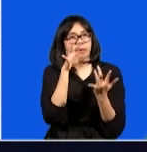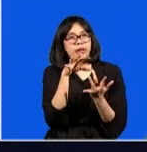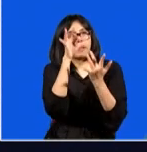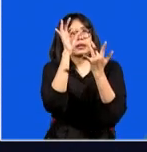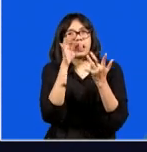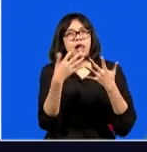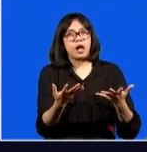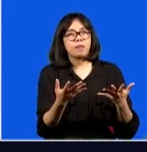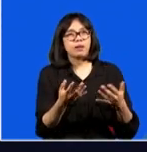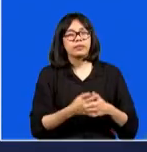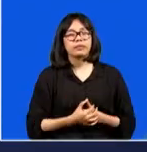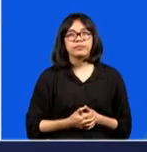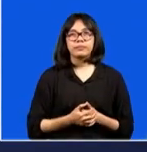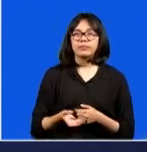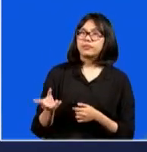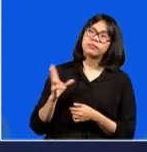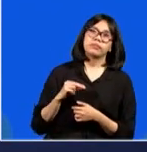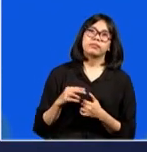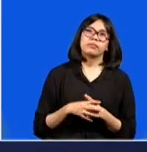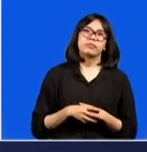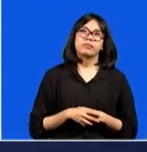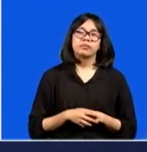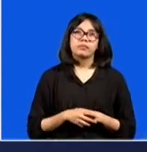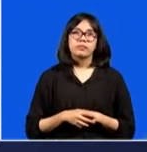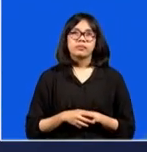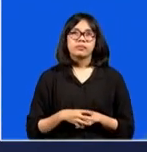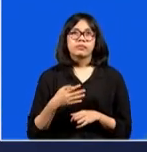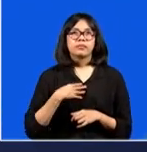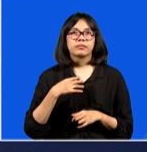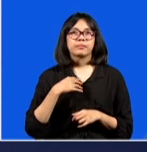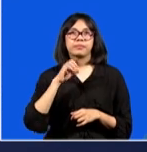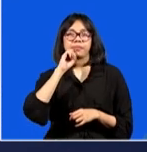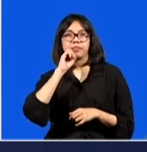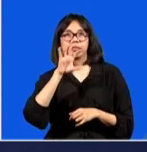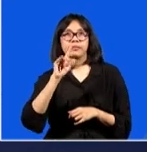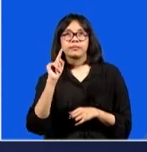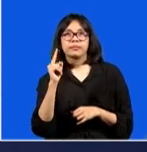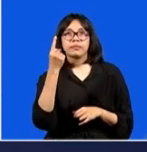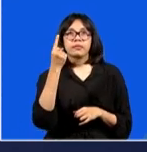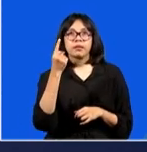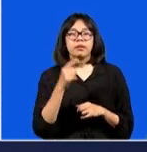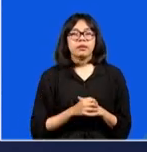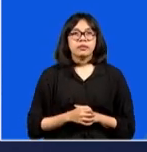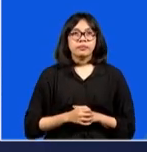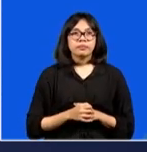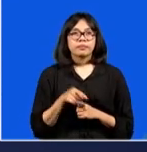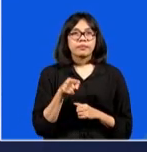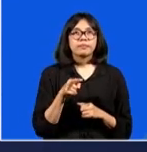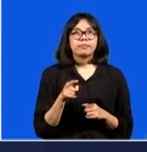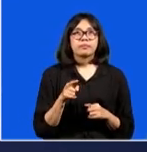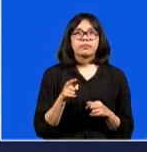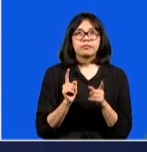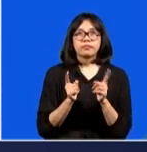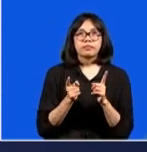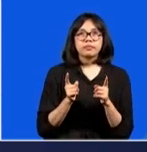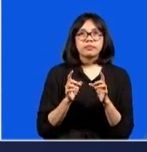silahkan mungkin jawab yang pertama dulu ya Mas ya apa sih yang berbeda gitu Kalau misalnya